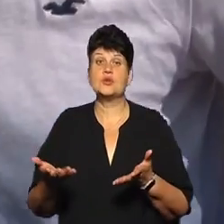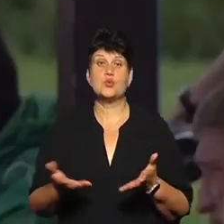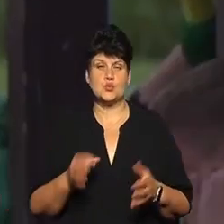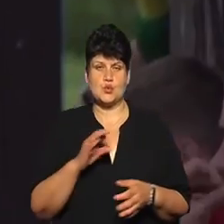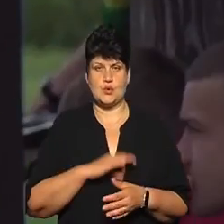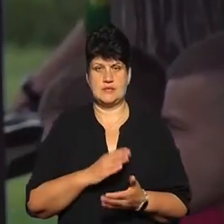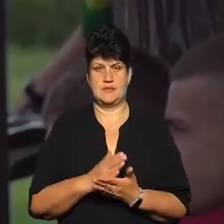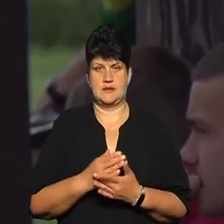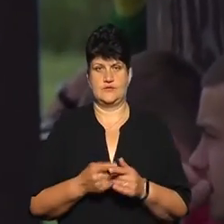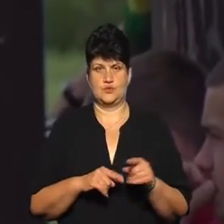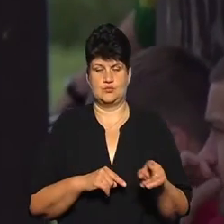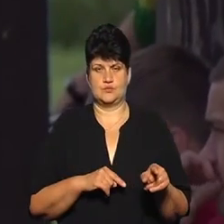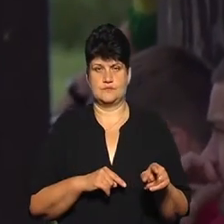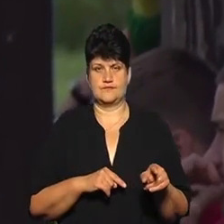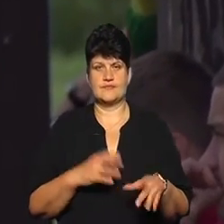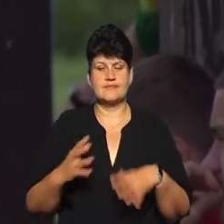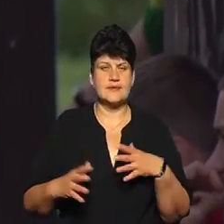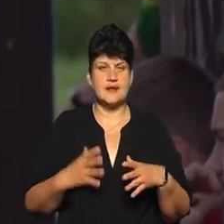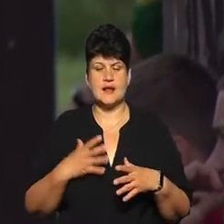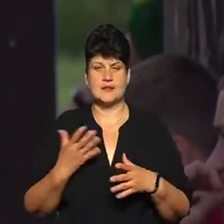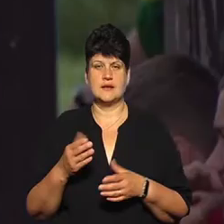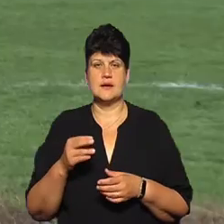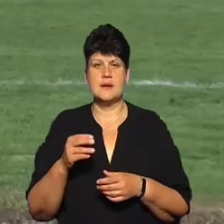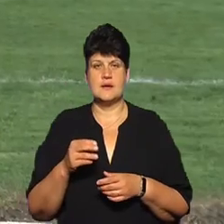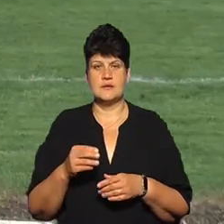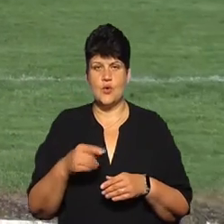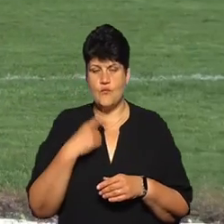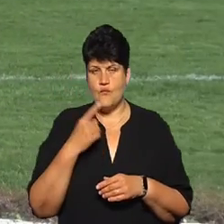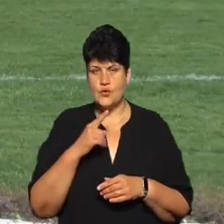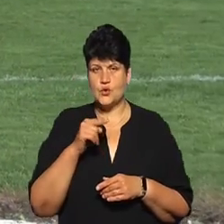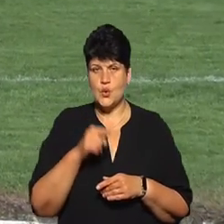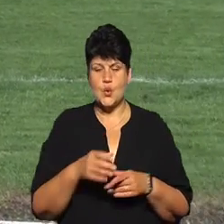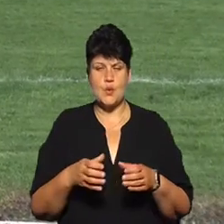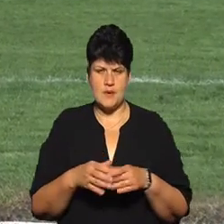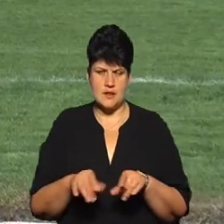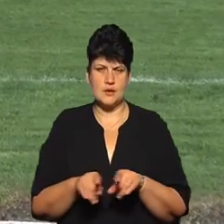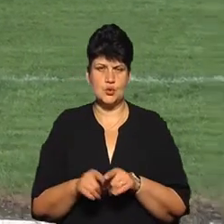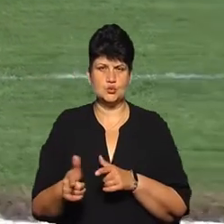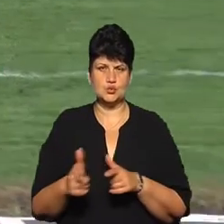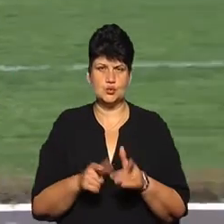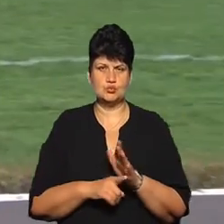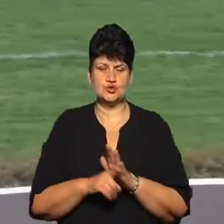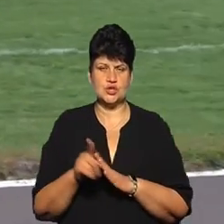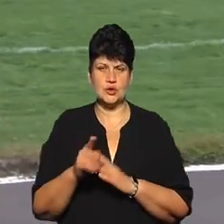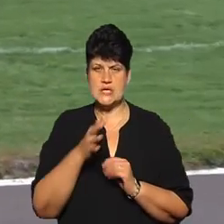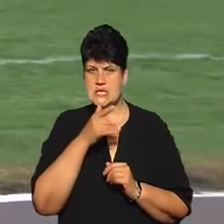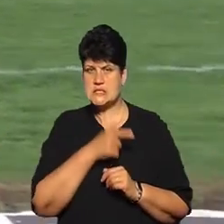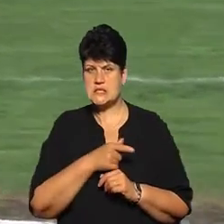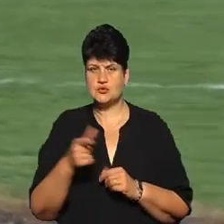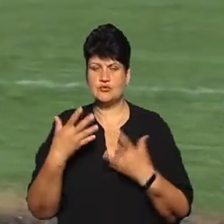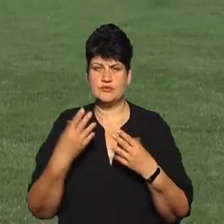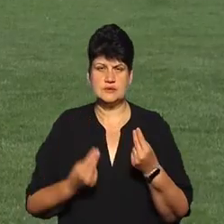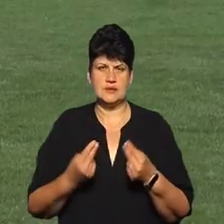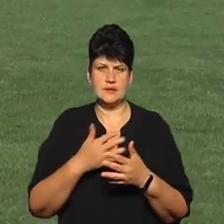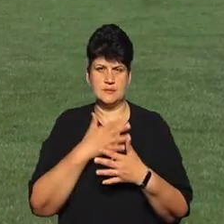цього матчу. Тренер Престижу Орест Дмитерко каже, його команда також готується до початку сезону. Вже зіграли декілька